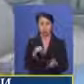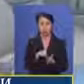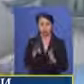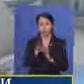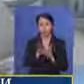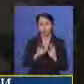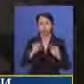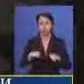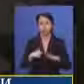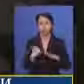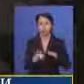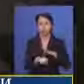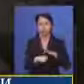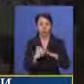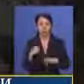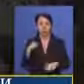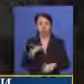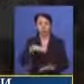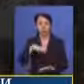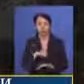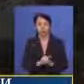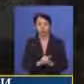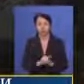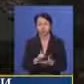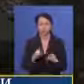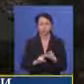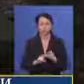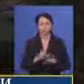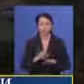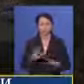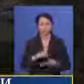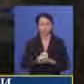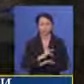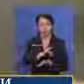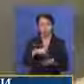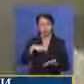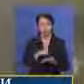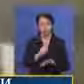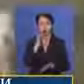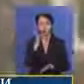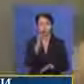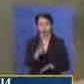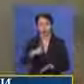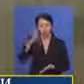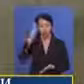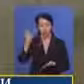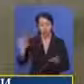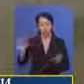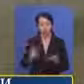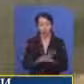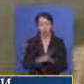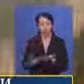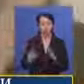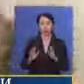участие в программе могут безработные, самозанятые, вне зависимости от регистрации в центре занятости с дальнейшим получением